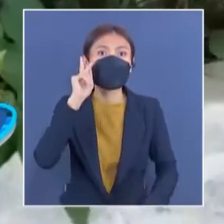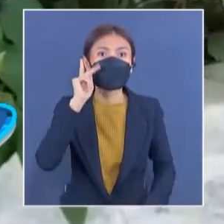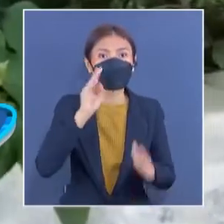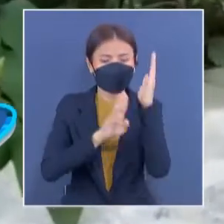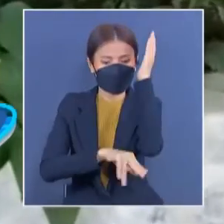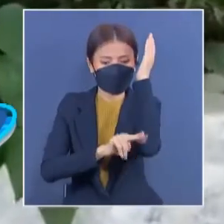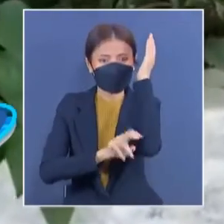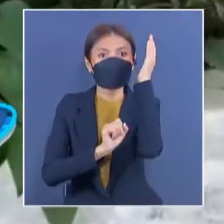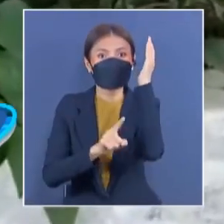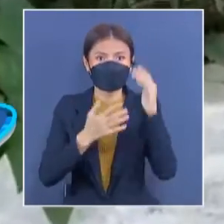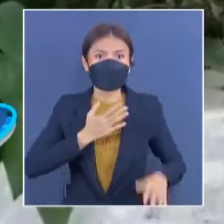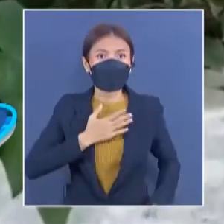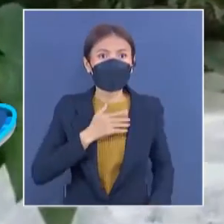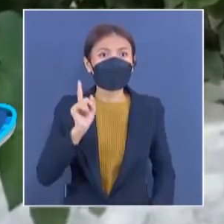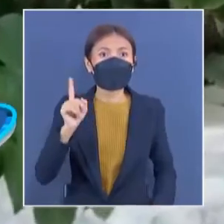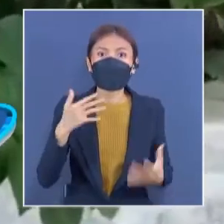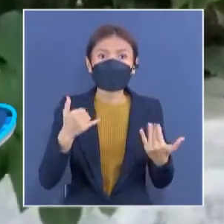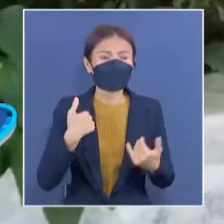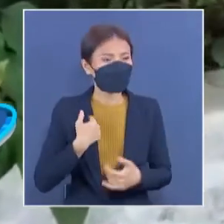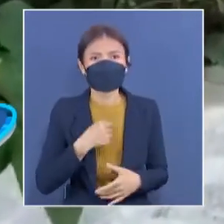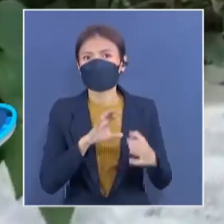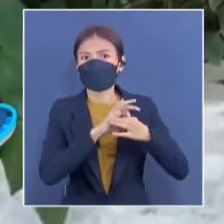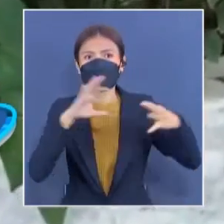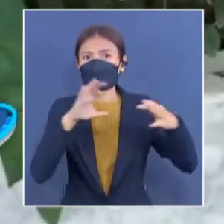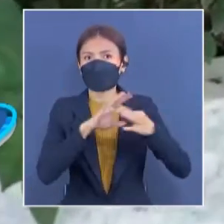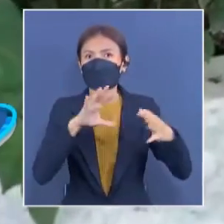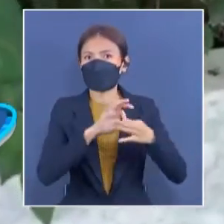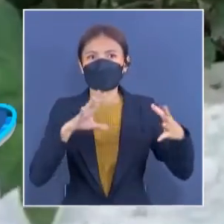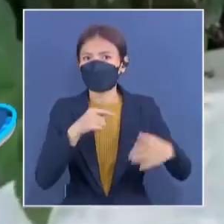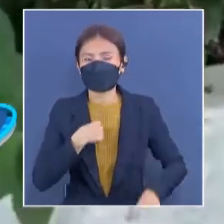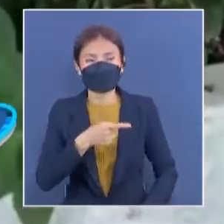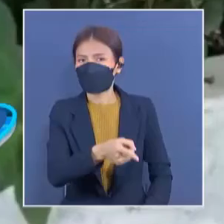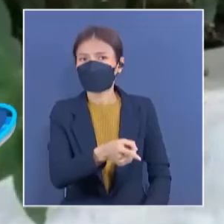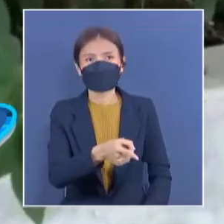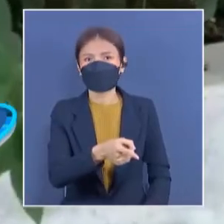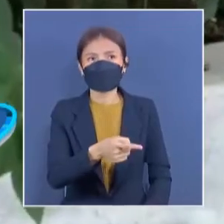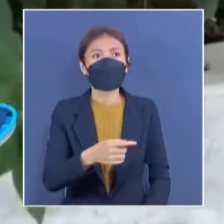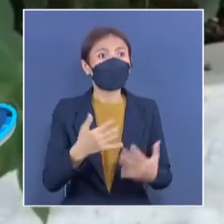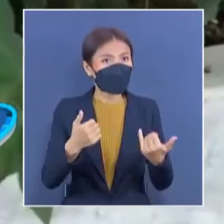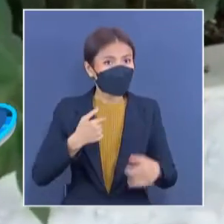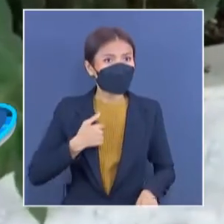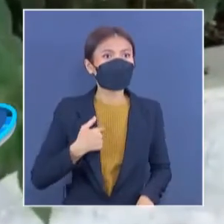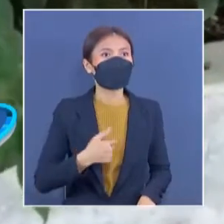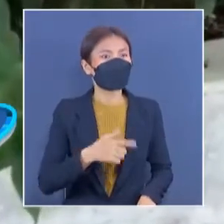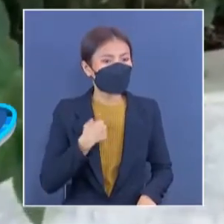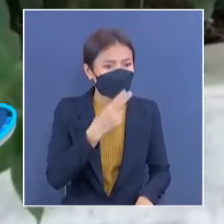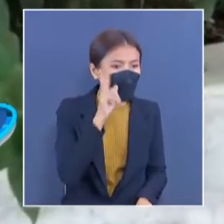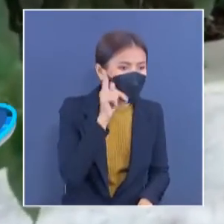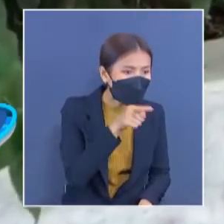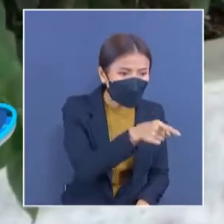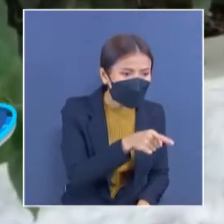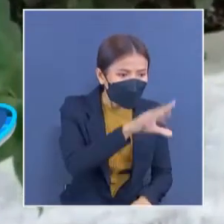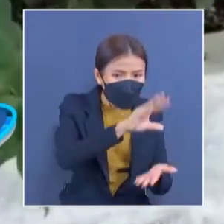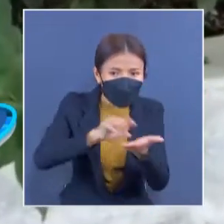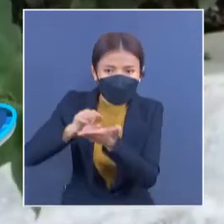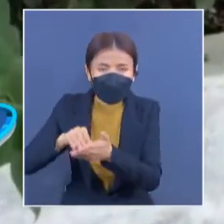ครศรีธรรมราชนะครับผมยืนยันว่าเราไม่ได้เข้าไปเกี่ยวข้องในเรื่องนี้แต่อย่างใดเราก็พร้อมที่จะแฉอย่างต่อเนื่องในส่วนของเพ